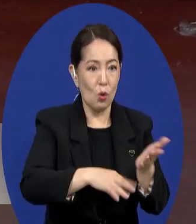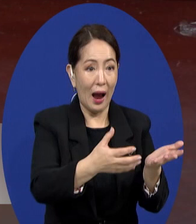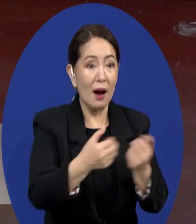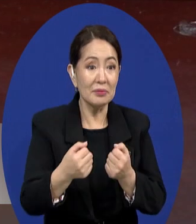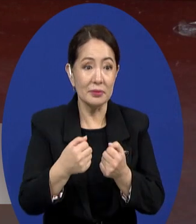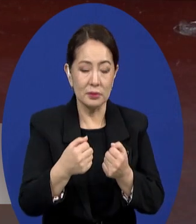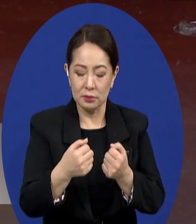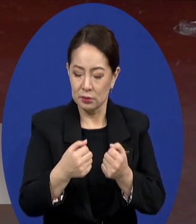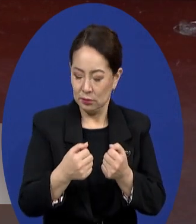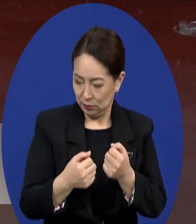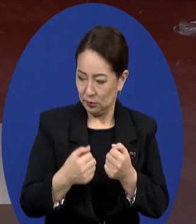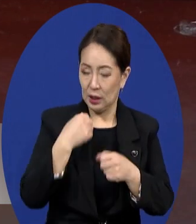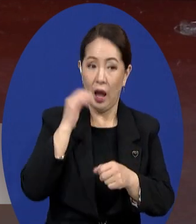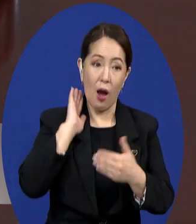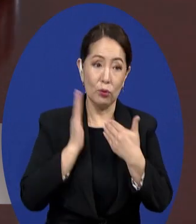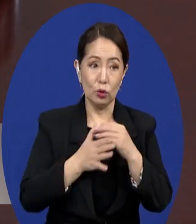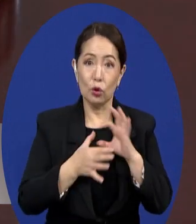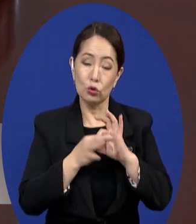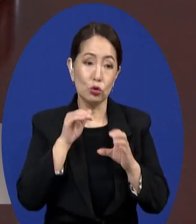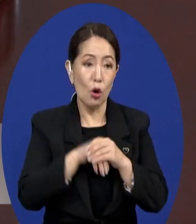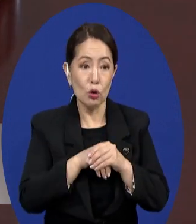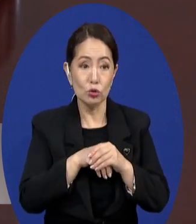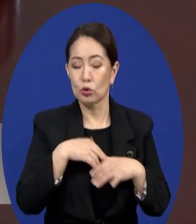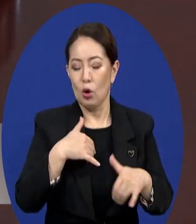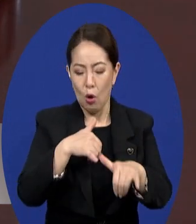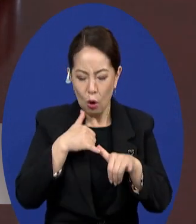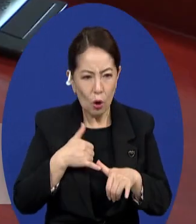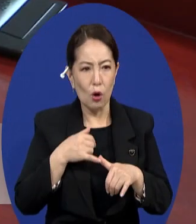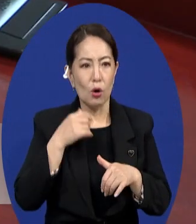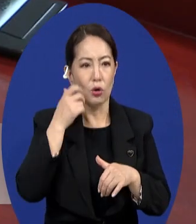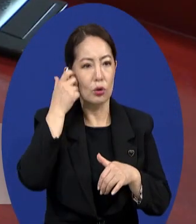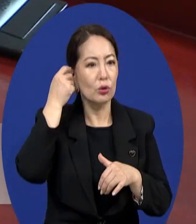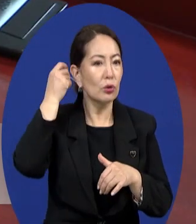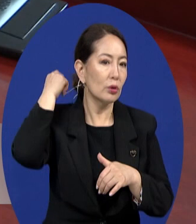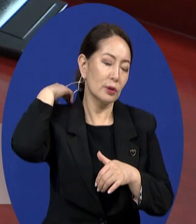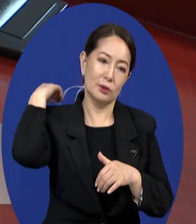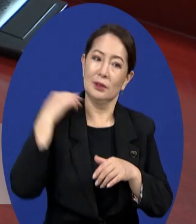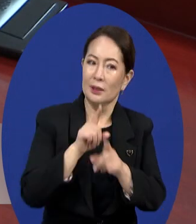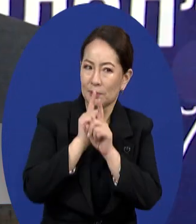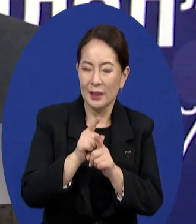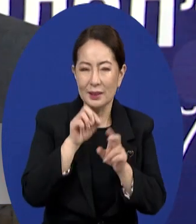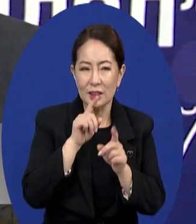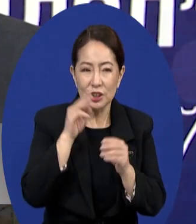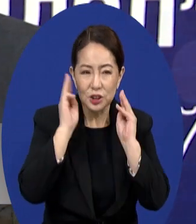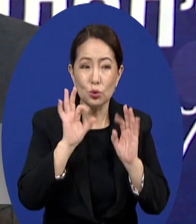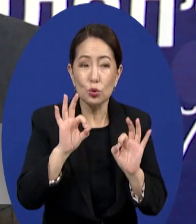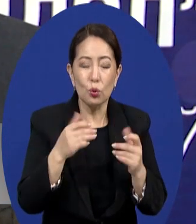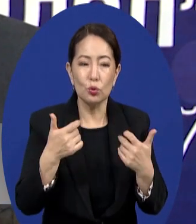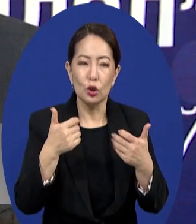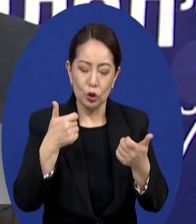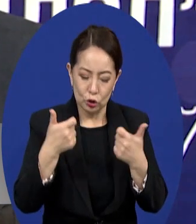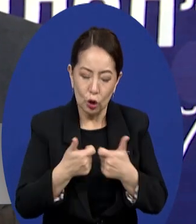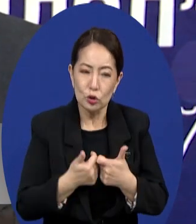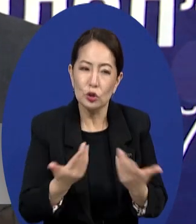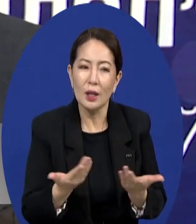авилгын хэрэгт холбогдсон албан тушаалтны гэмт хэргийг хохирол нүхэн төлүүлэх ялаар шийдэх нь хэр зөв тогтолцоо вэ? Иргэн хээтэй холбоотой